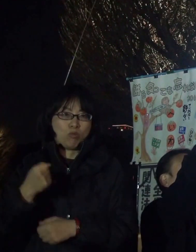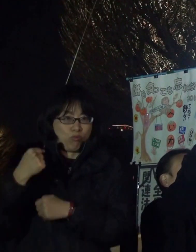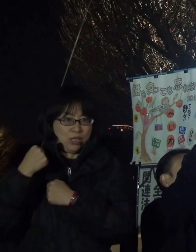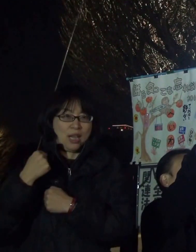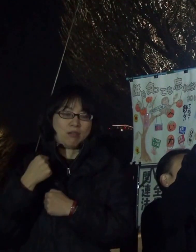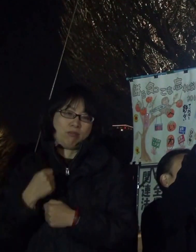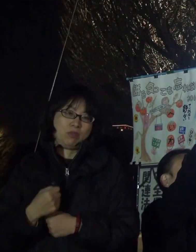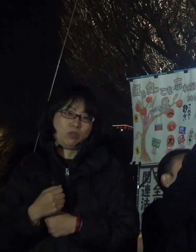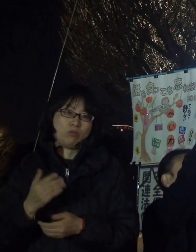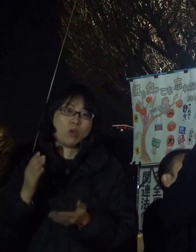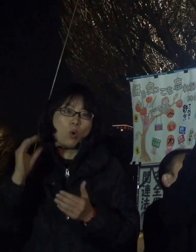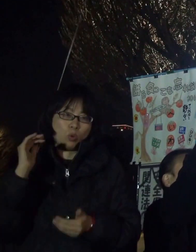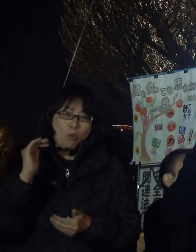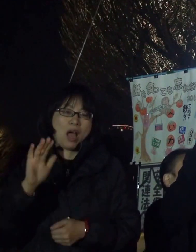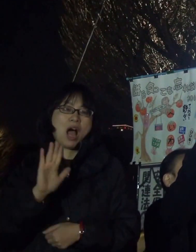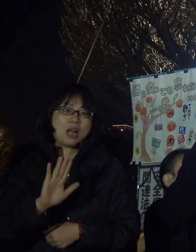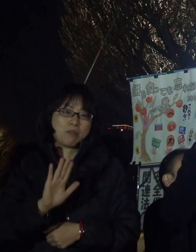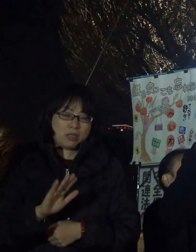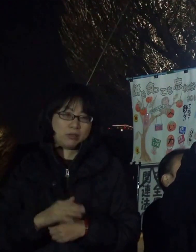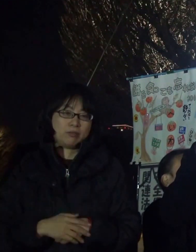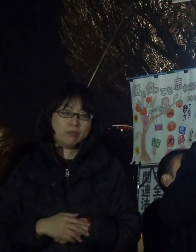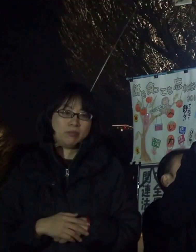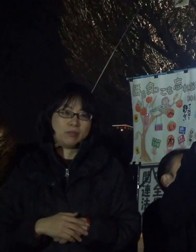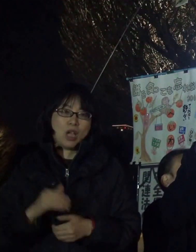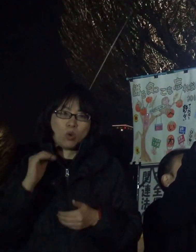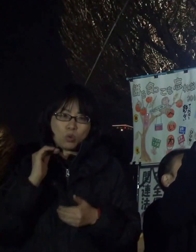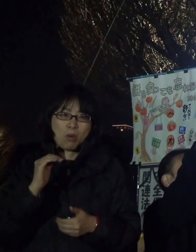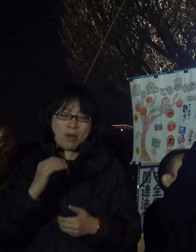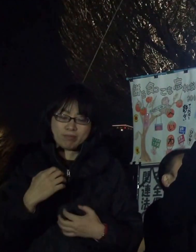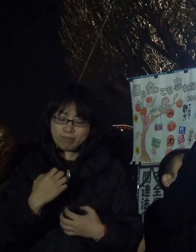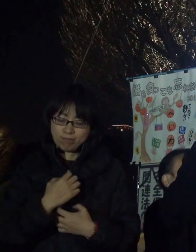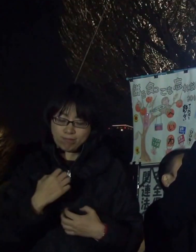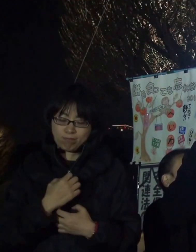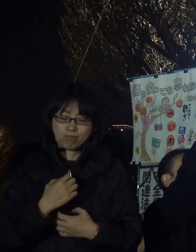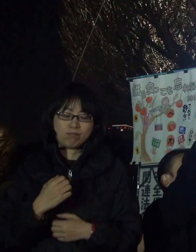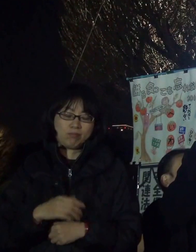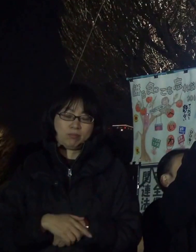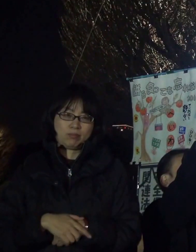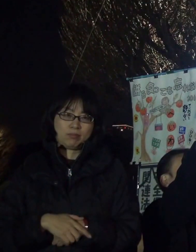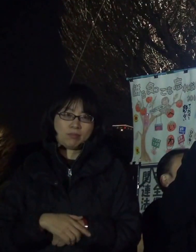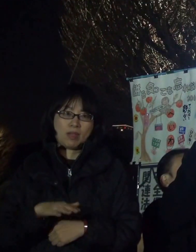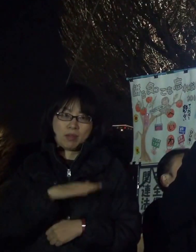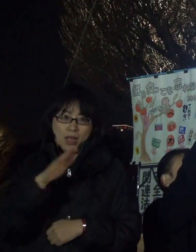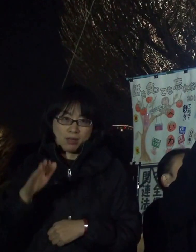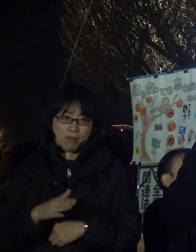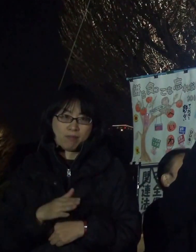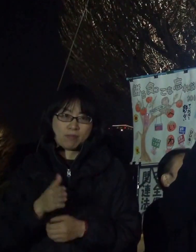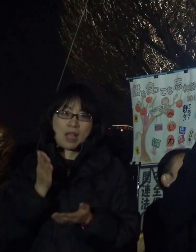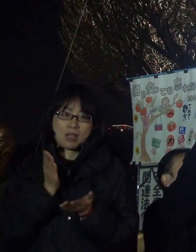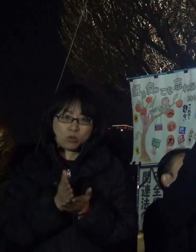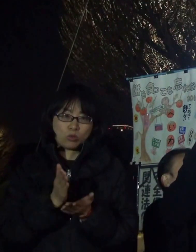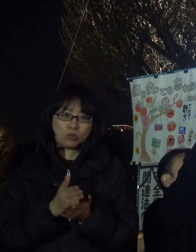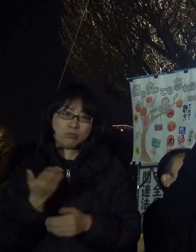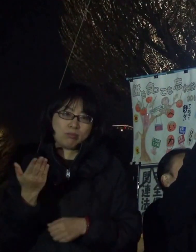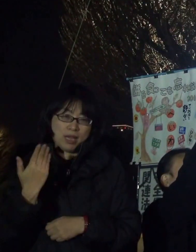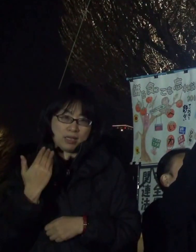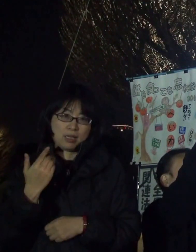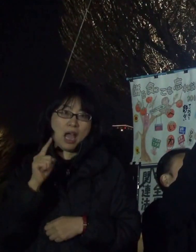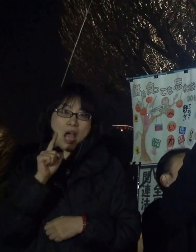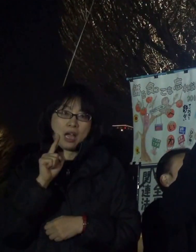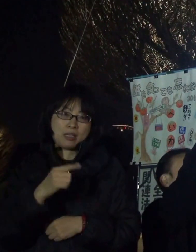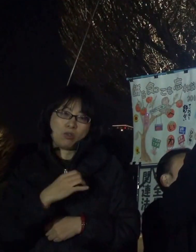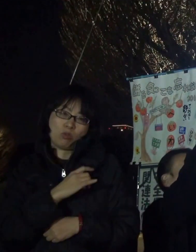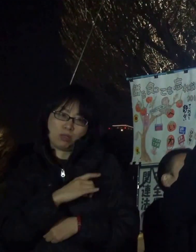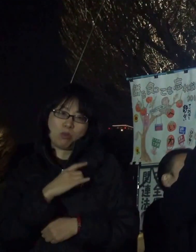。言葉は本当に怖いものなのです。皆さん、話をする前に相手の気持ちについ